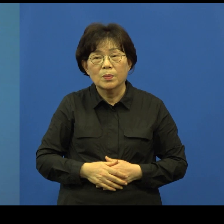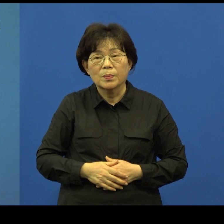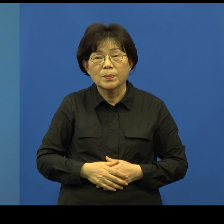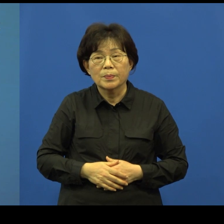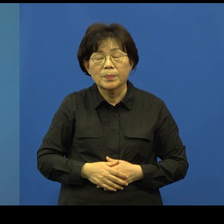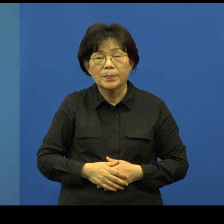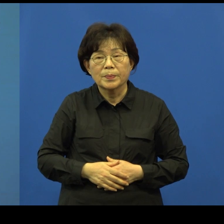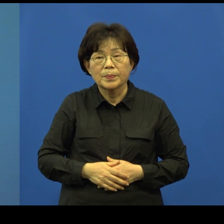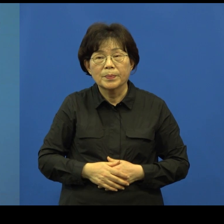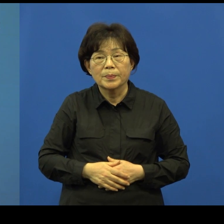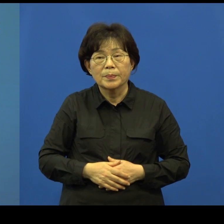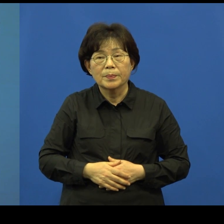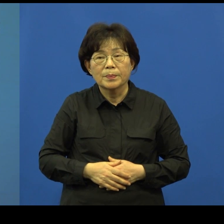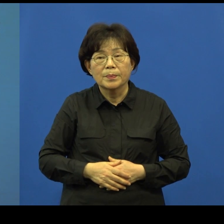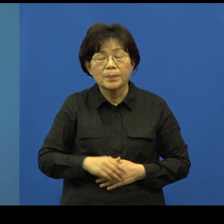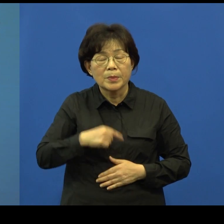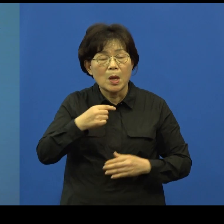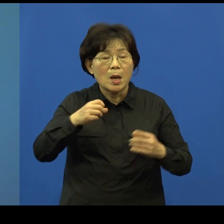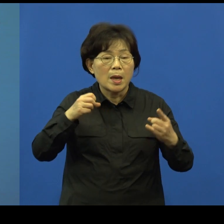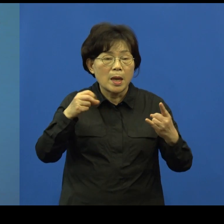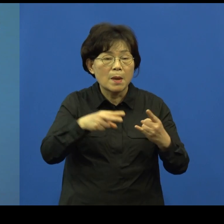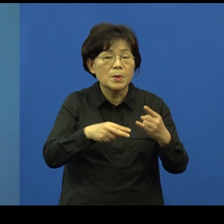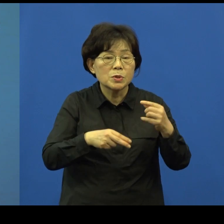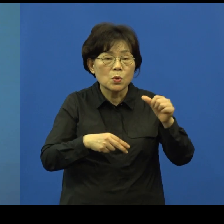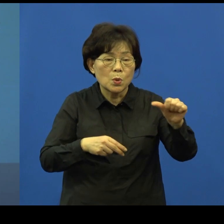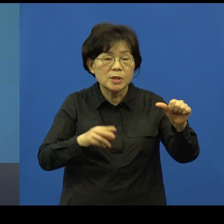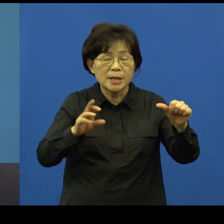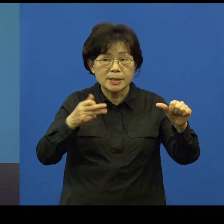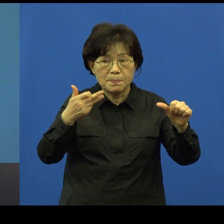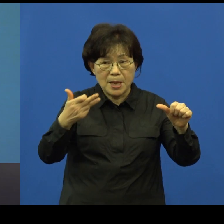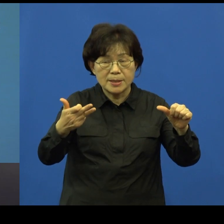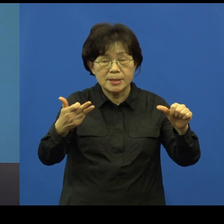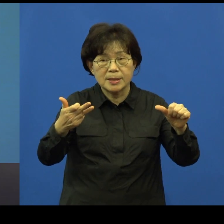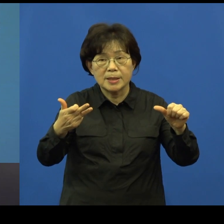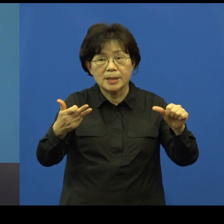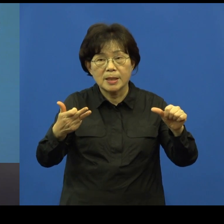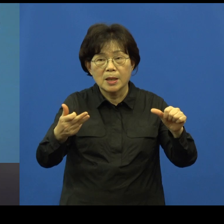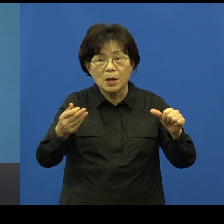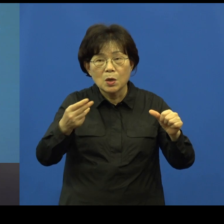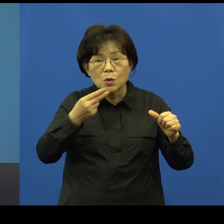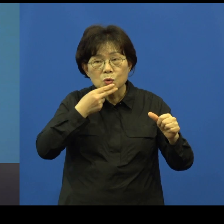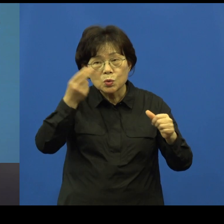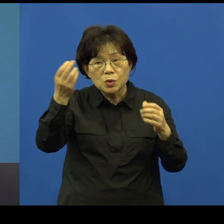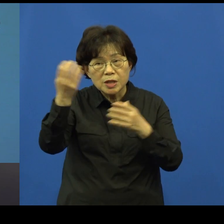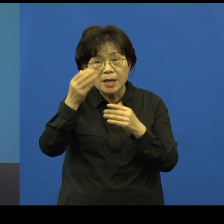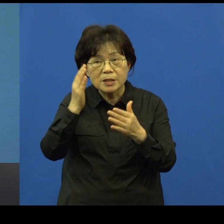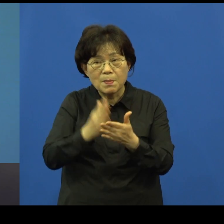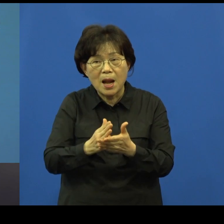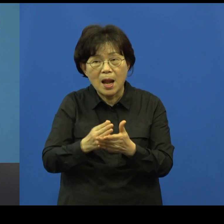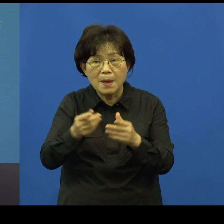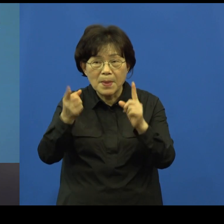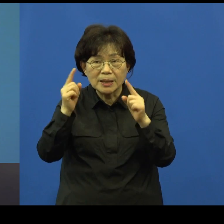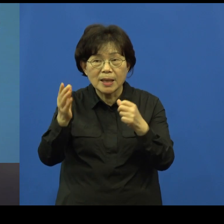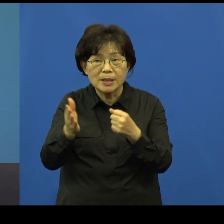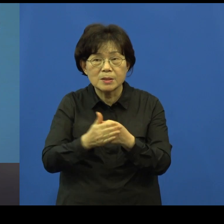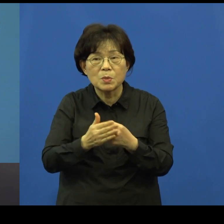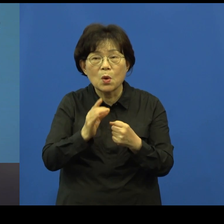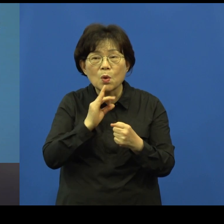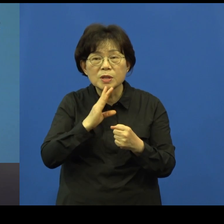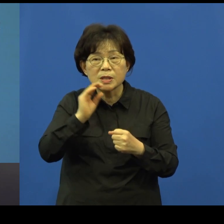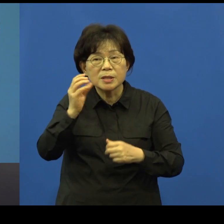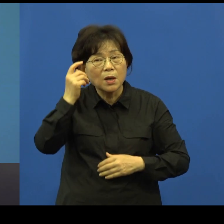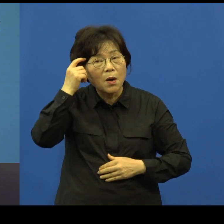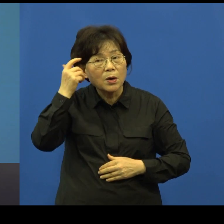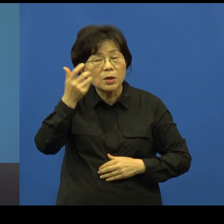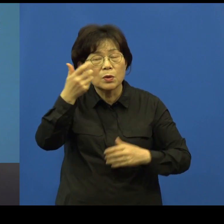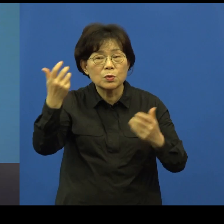뭐예요, 여러분? 에베소서 5장 18절의 말씀이에요. 술 취하지 말라. 이는 방탕한 것이 오직 성령으로 충만함을